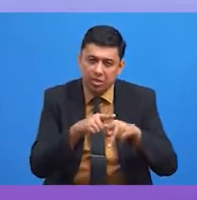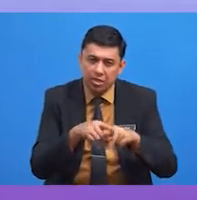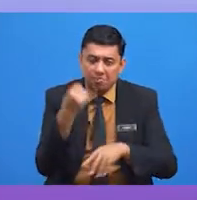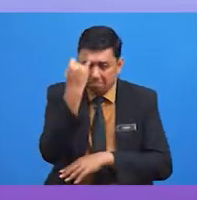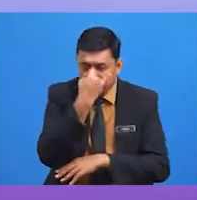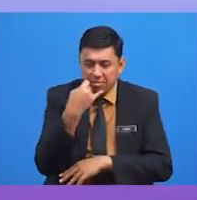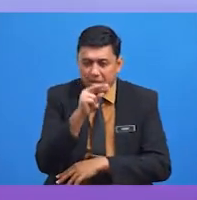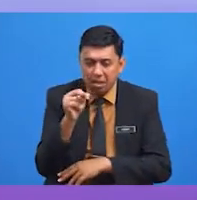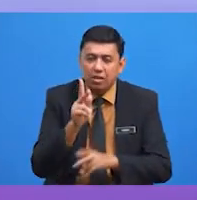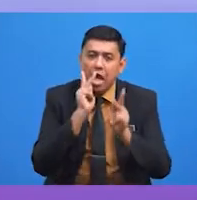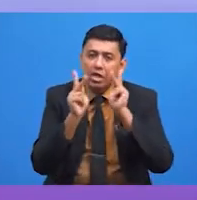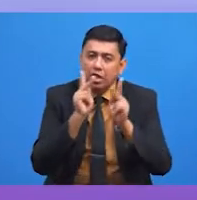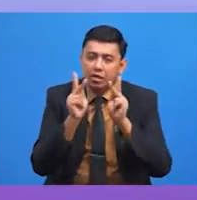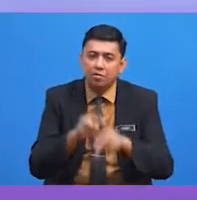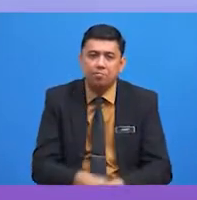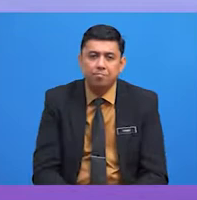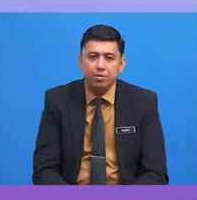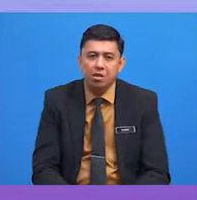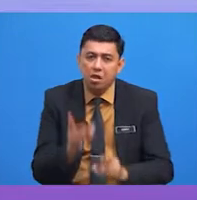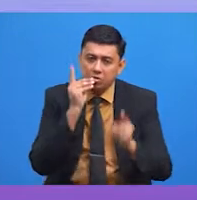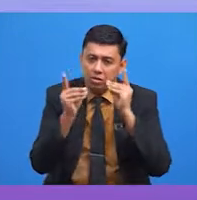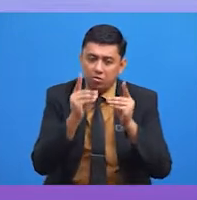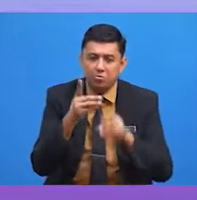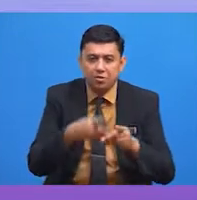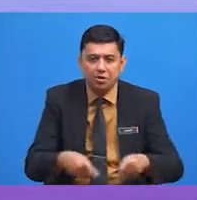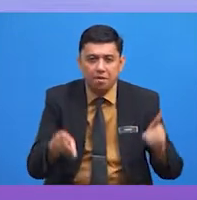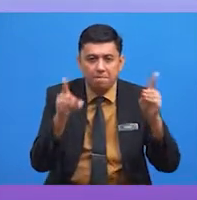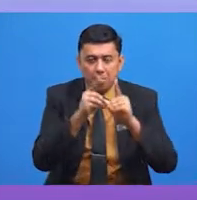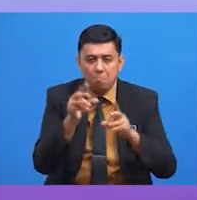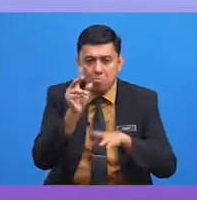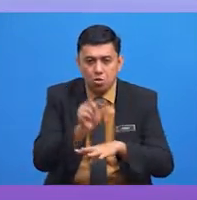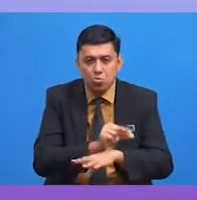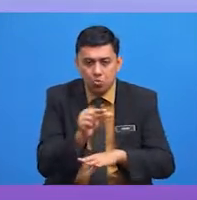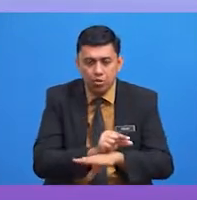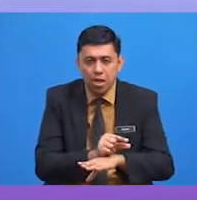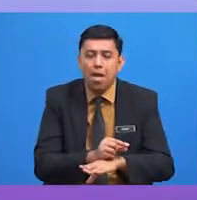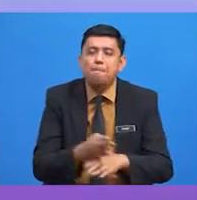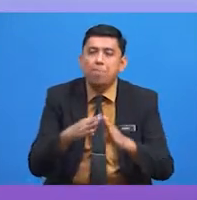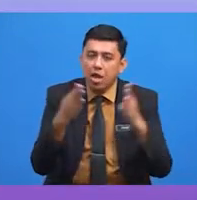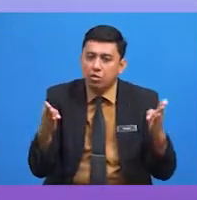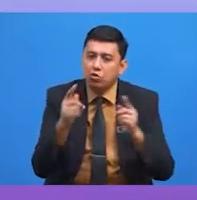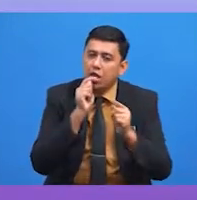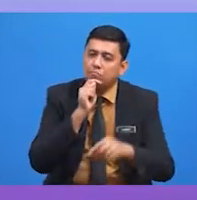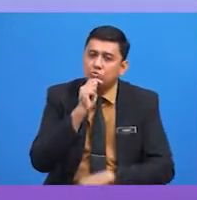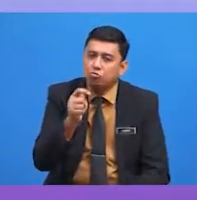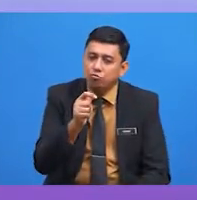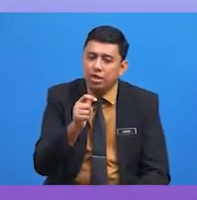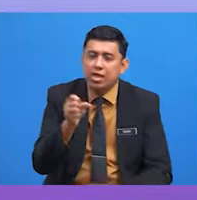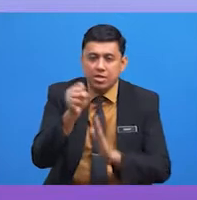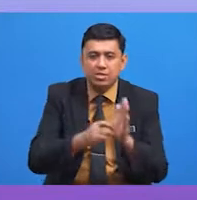kata-kata. 4. Dialog drama sering menggunakan bahasa